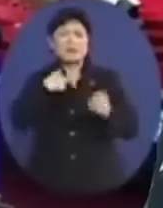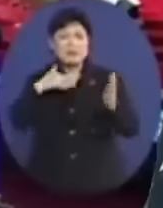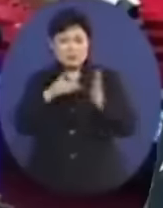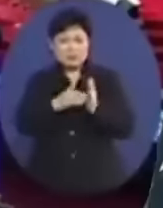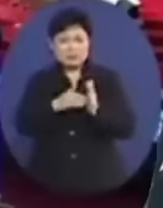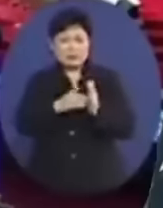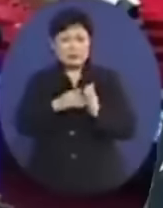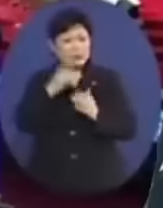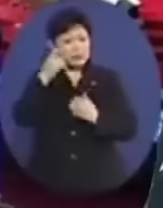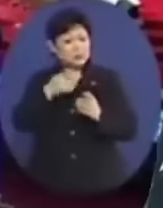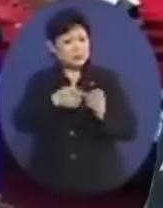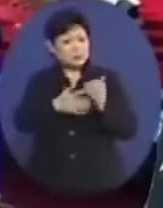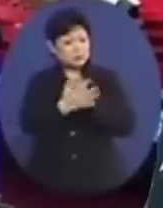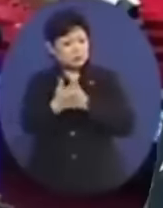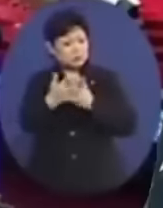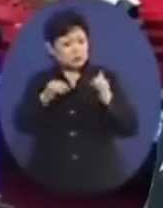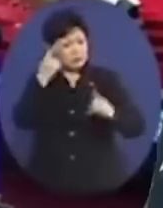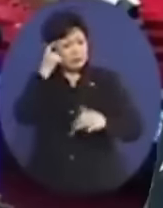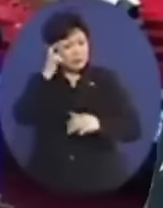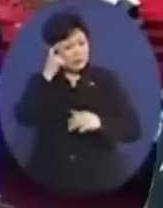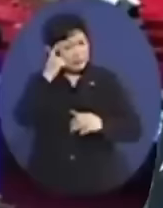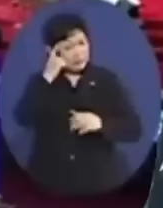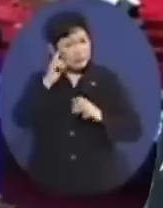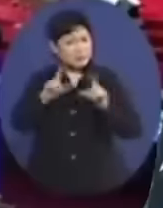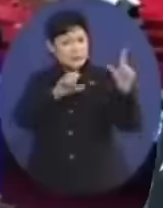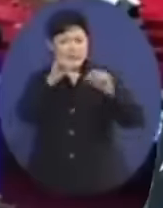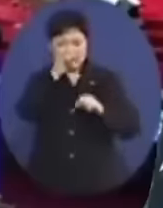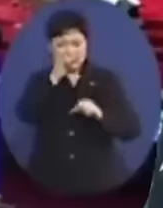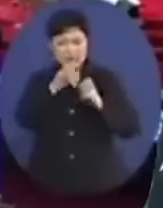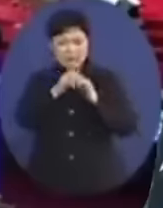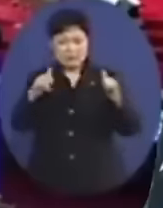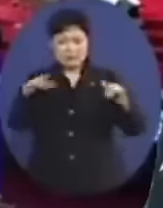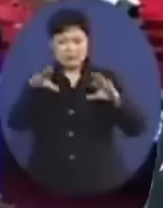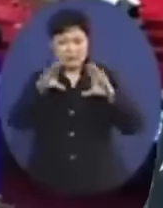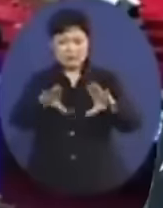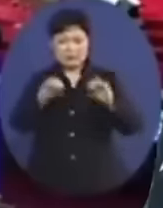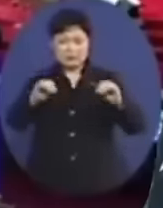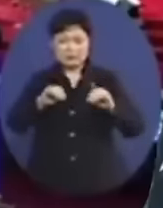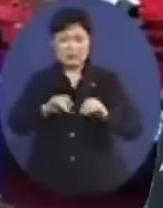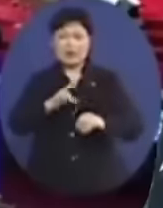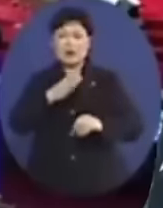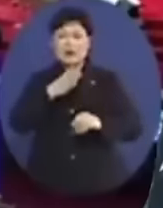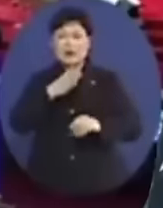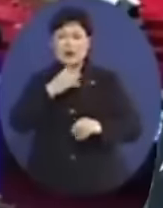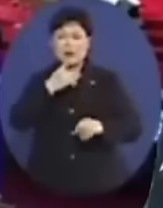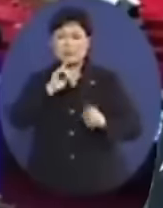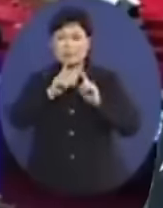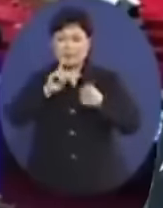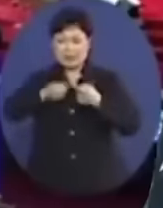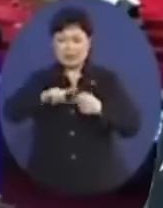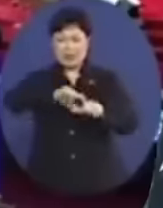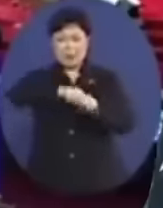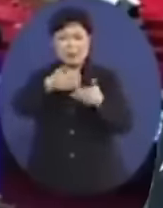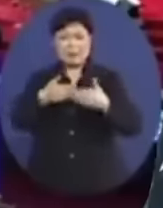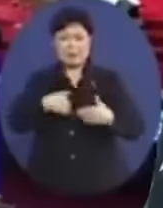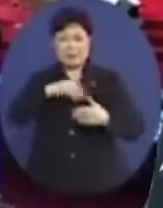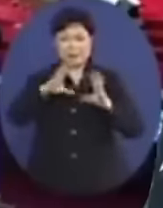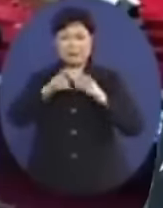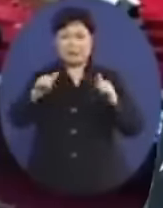생각하기를 그가 살아 있는 자들이 땅에서 끊어지면 마땅히 벌받을 백의 허물 때문이라